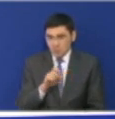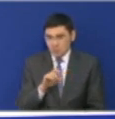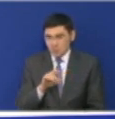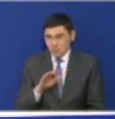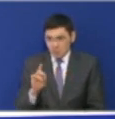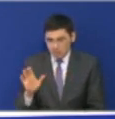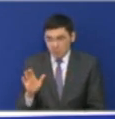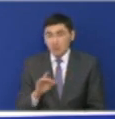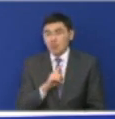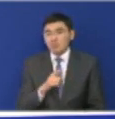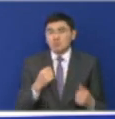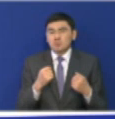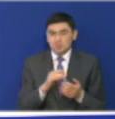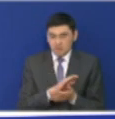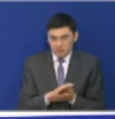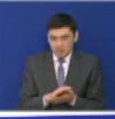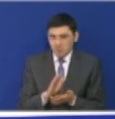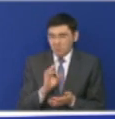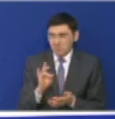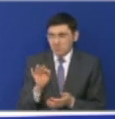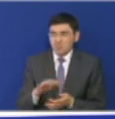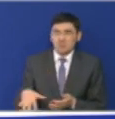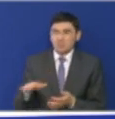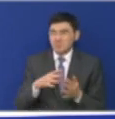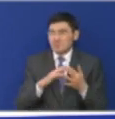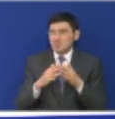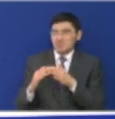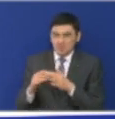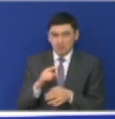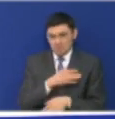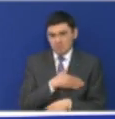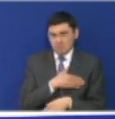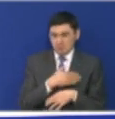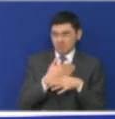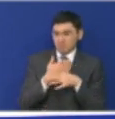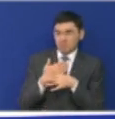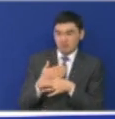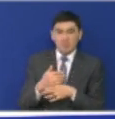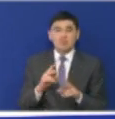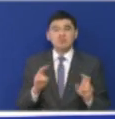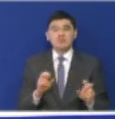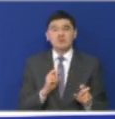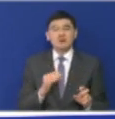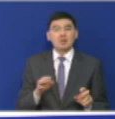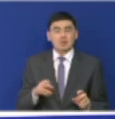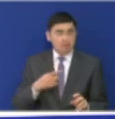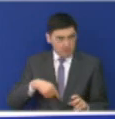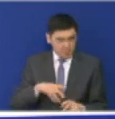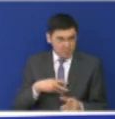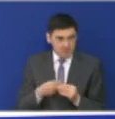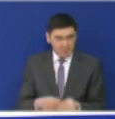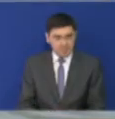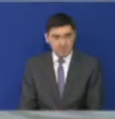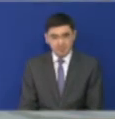была организована помощь жителям Восточно-Казахстанской области в рамках республиканской акции «Бизбергемес». Подробности в